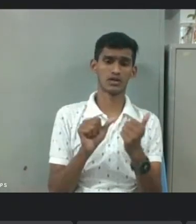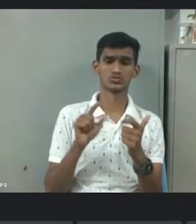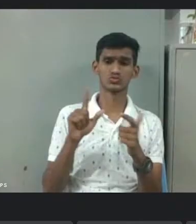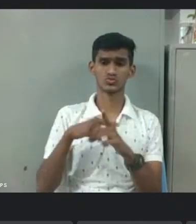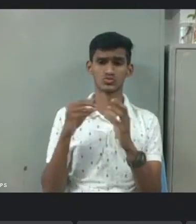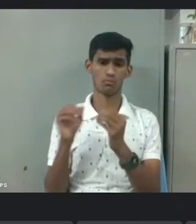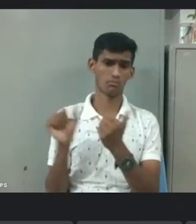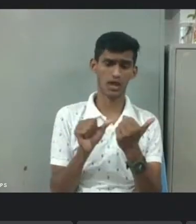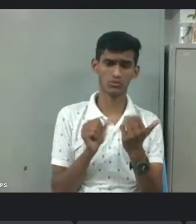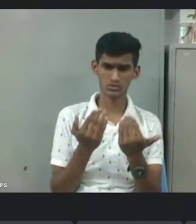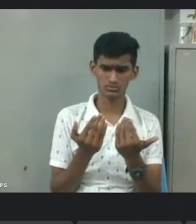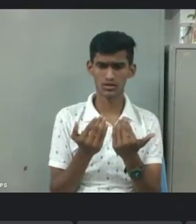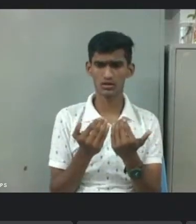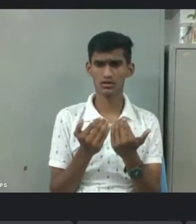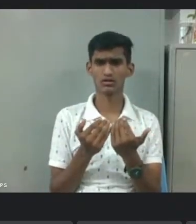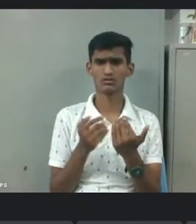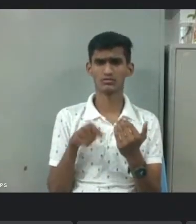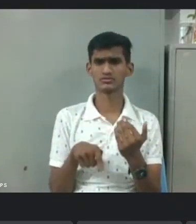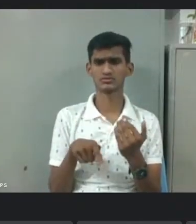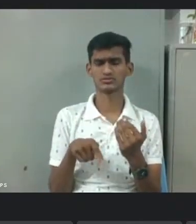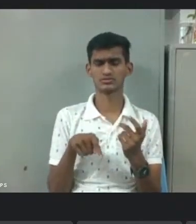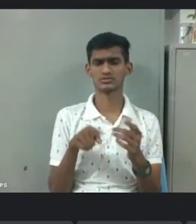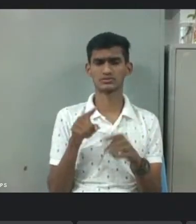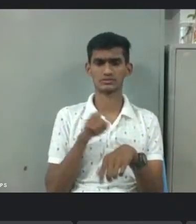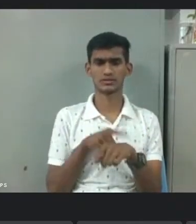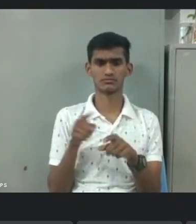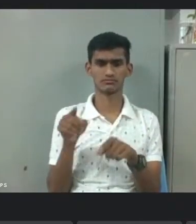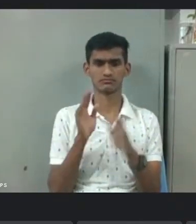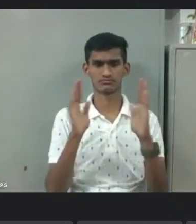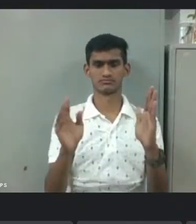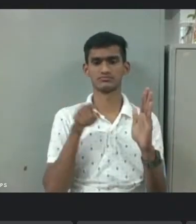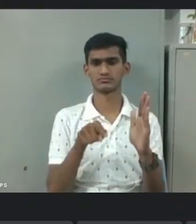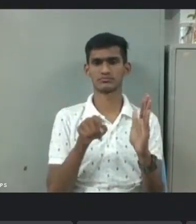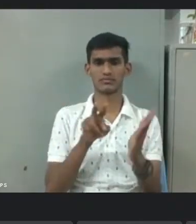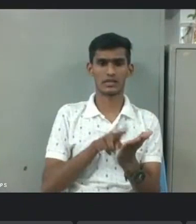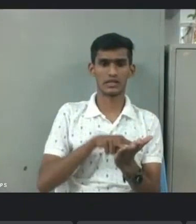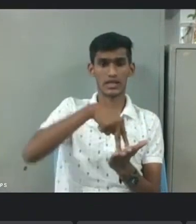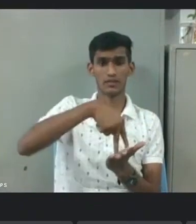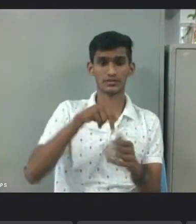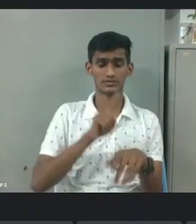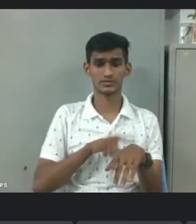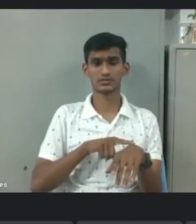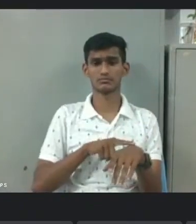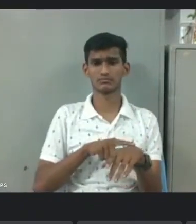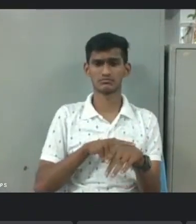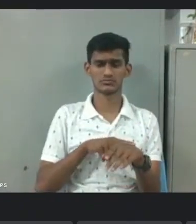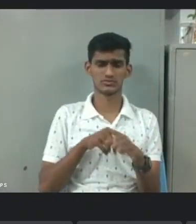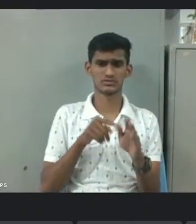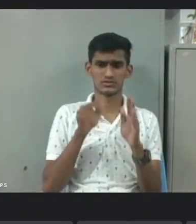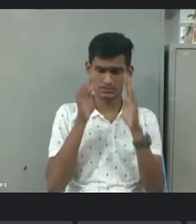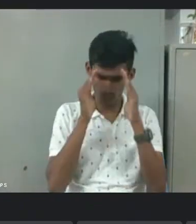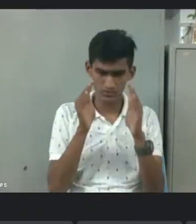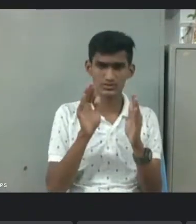എന്നുള്ള ഒരു കാര്യം വരുന്നു. ഈ ഒരു സമയത്ത് ഇന്റൻസീവ് റീഹാബിലിറ്റേഷൻ, പുനരധിവാസ സംവിധാനങ്ങൾ ആവശ്യമായി വരും. ചിലപ്പോൾ കിടത്തി